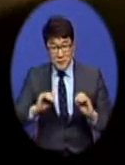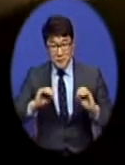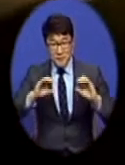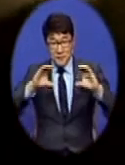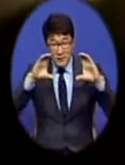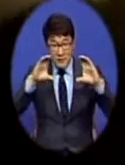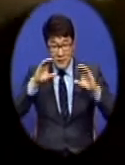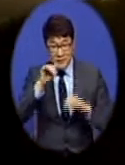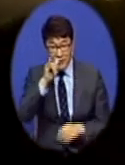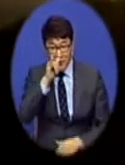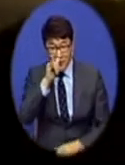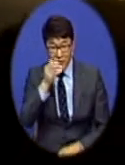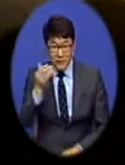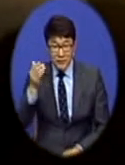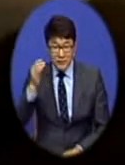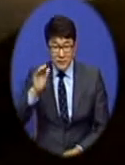울어까지 떴는데